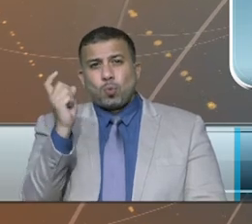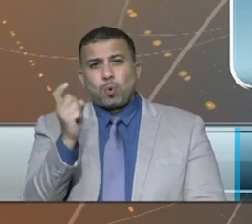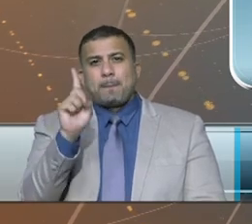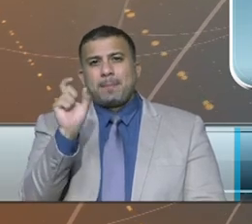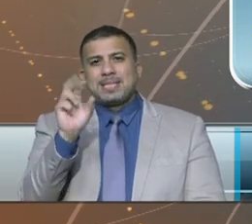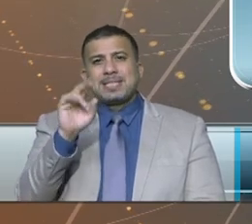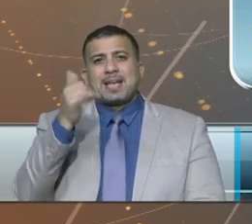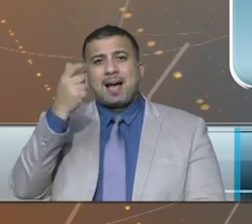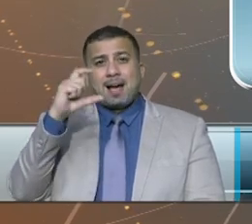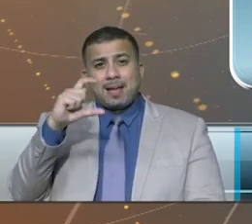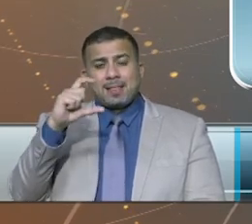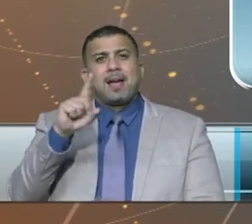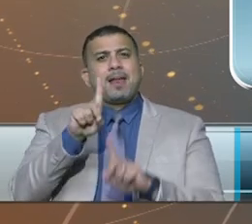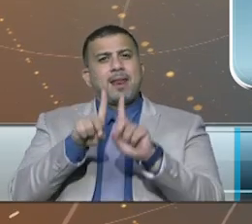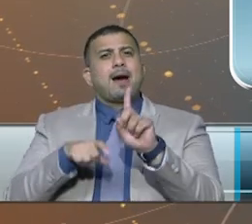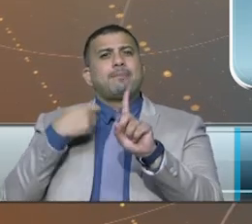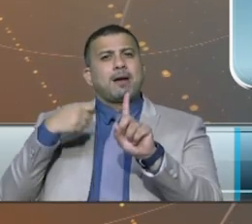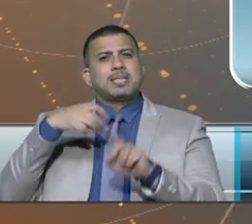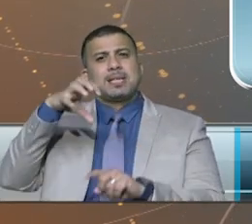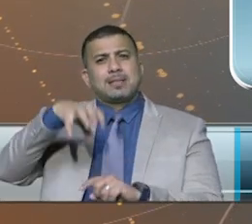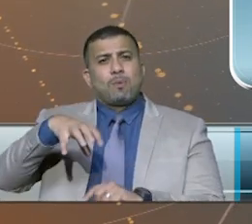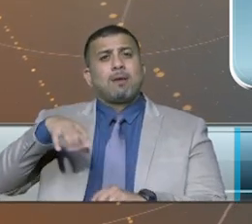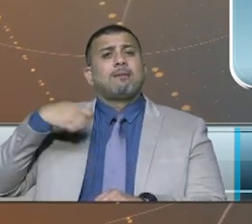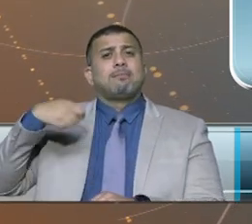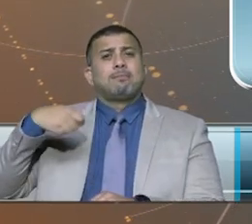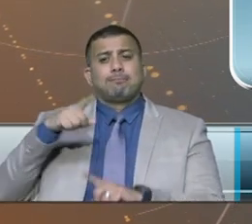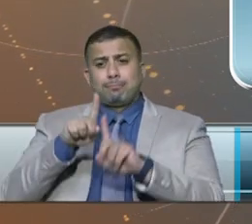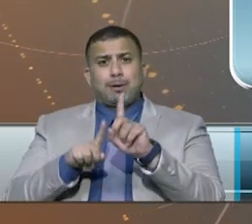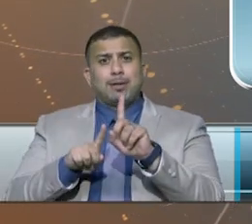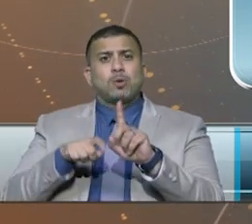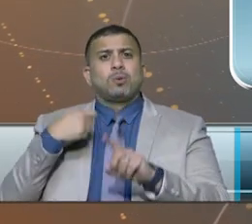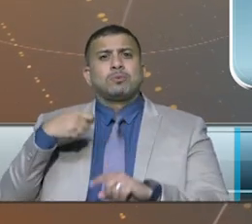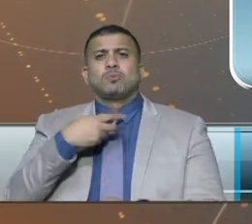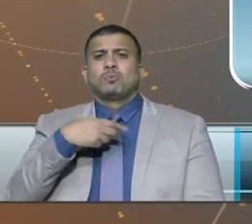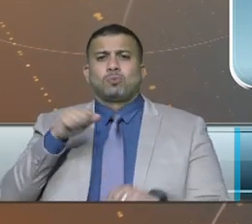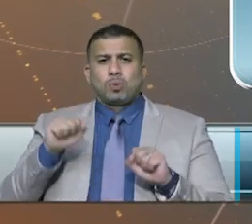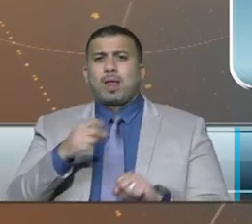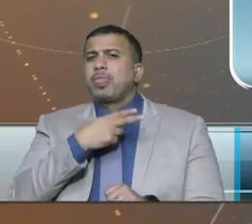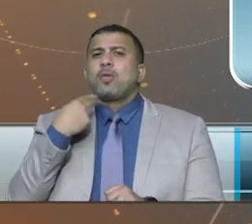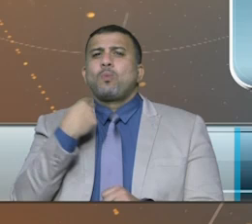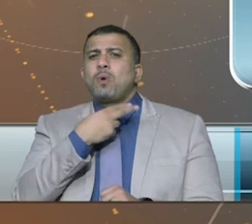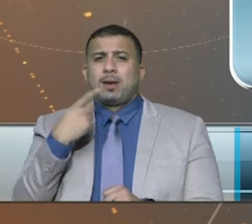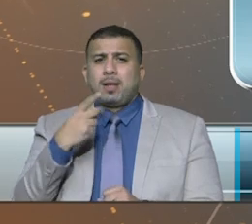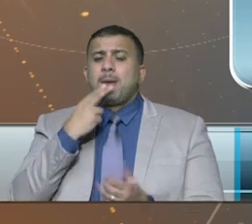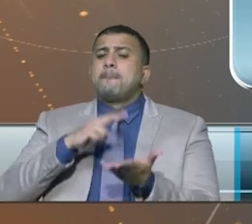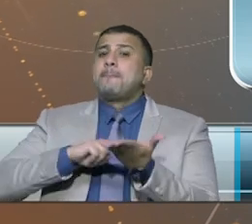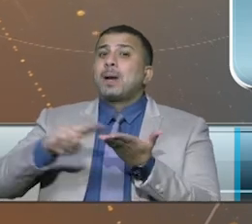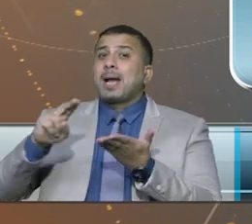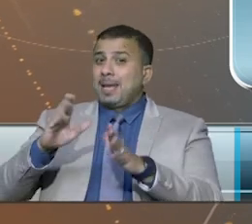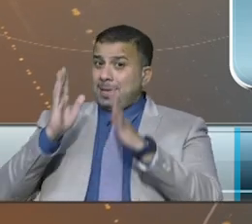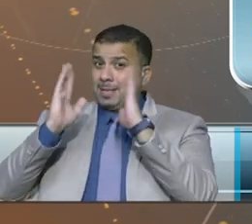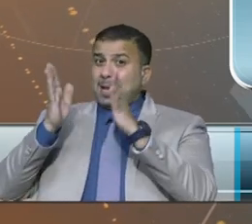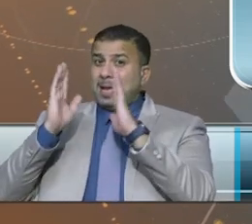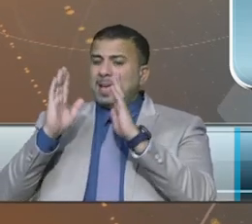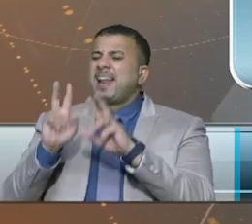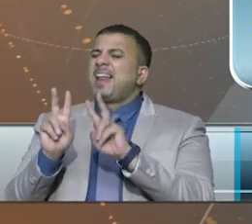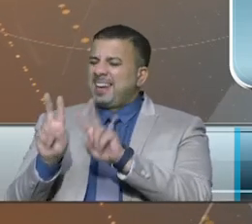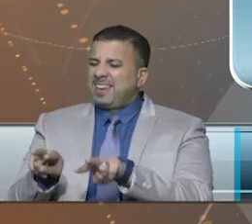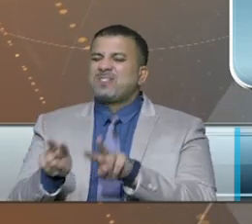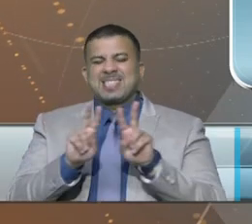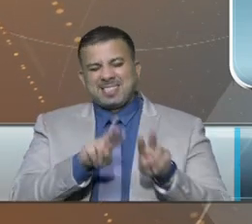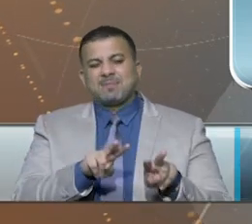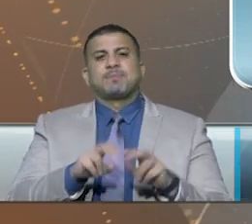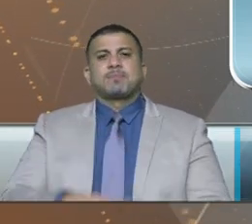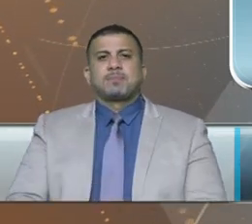منصور بن زايد ال نهيان نائب رئيس الدوله نائب رئيس مجلس الوزراء رئيس ديوان الرئاسه برقيتي